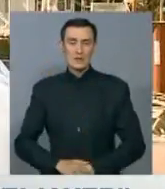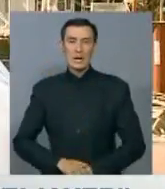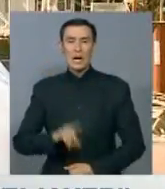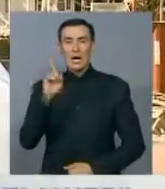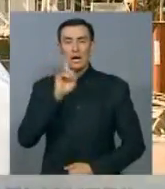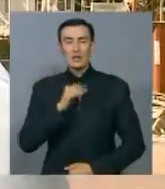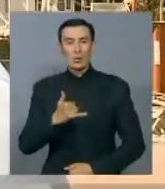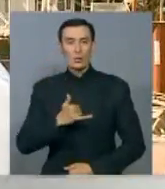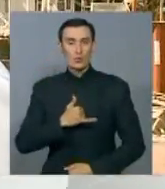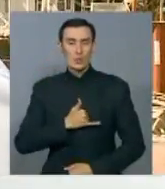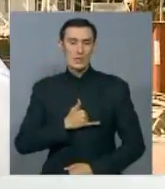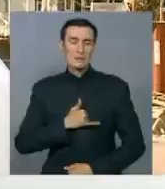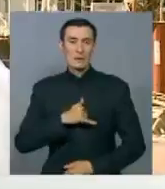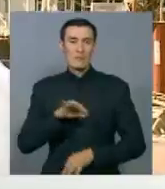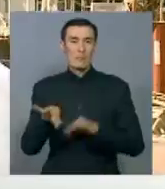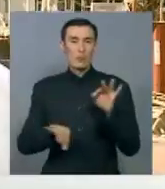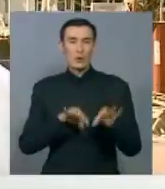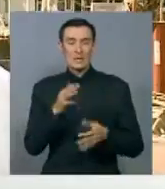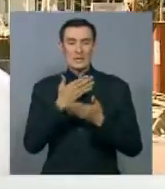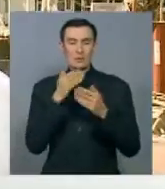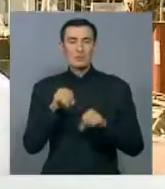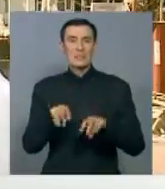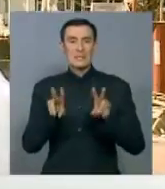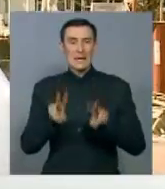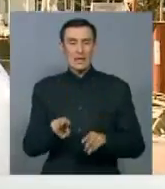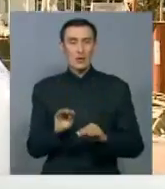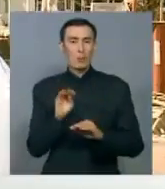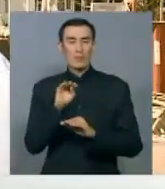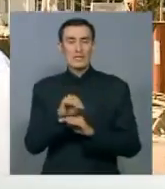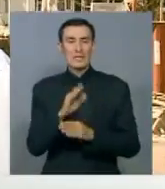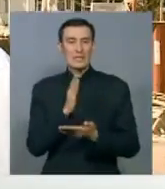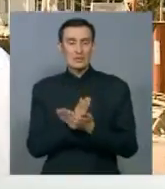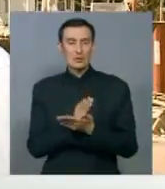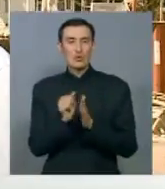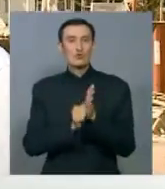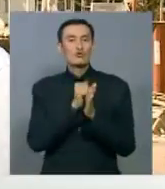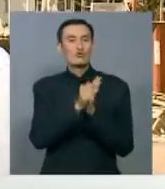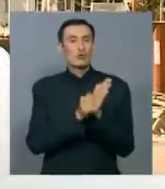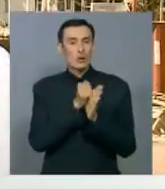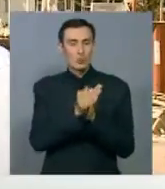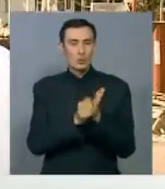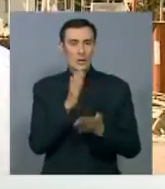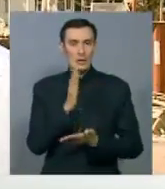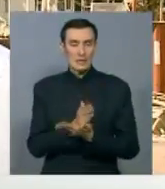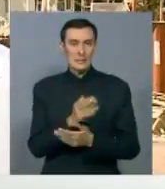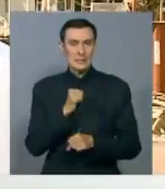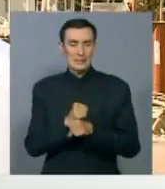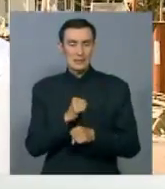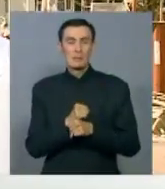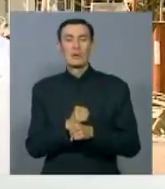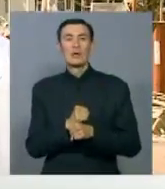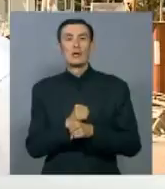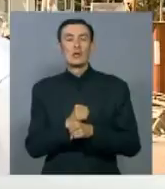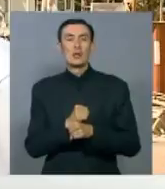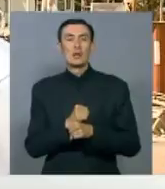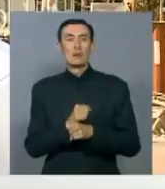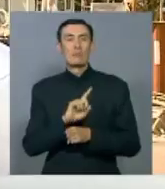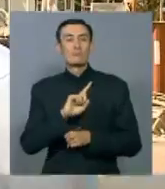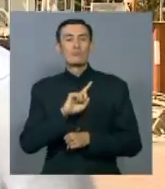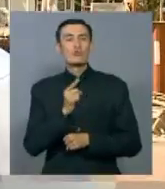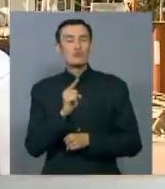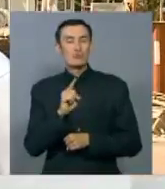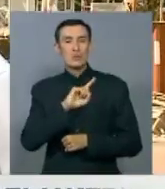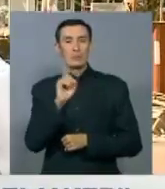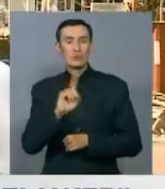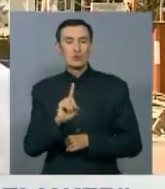у нас в проекте нету, но мы делаем специально дополнительно, это штукатурим. Потому что все-таки штукатурка,